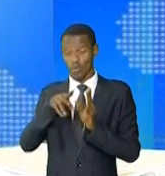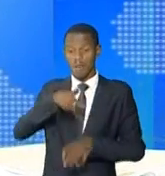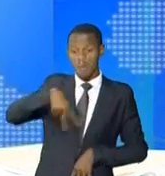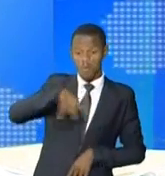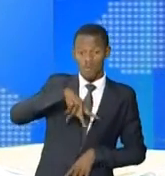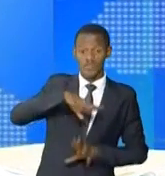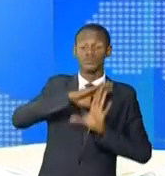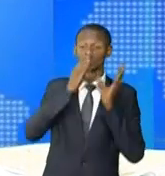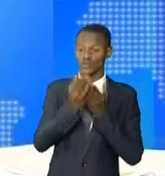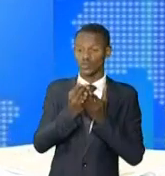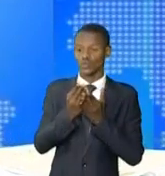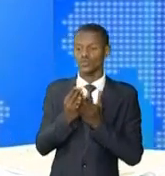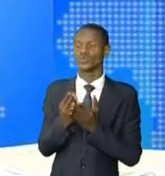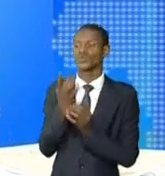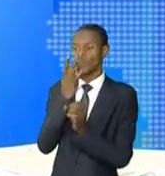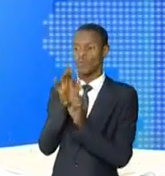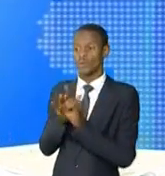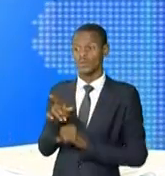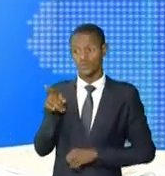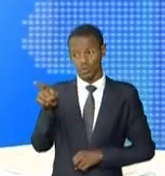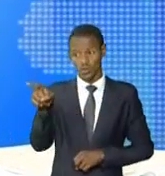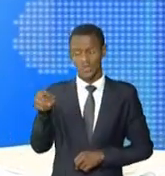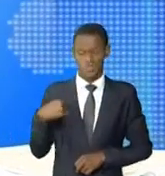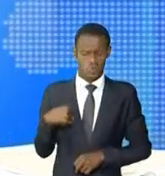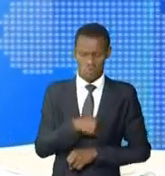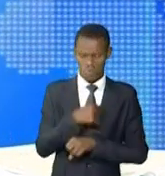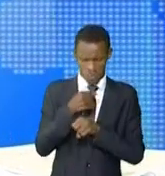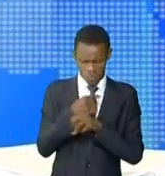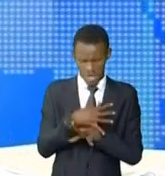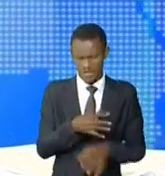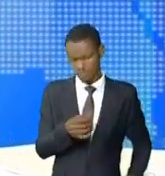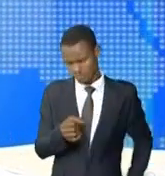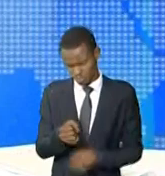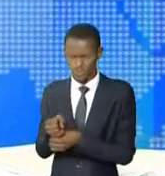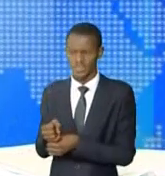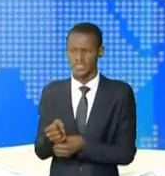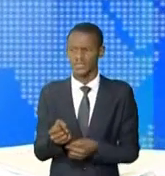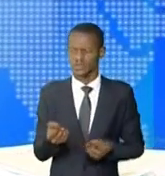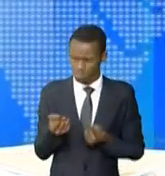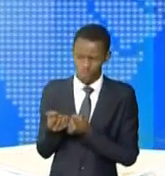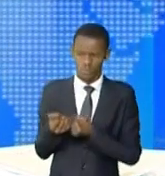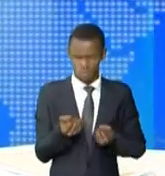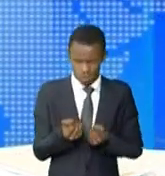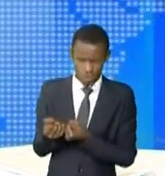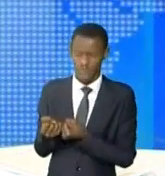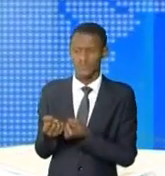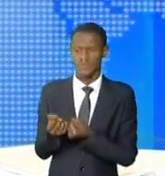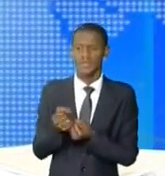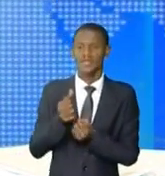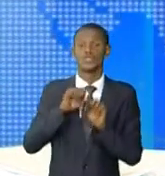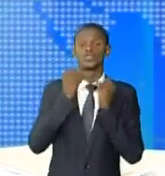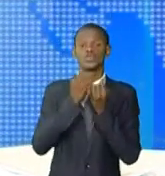votre Excellence de sa constante disponibilité et présence. L'ANAPI s'engage à œuvrer à vos côtés pour